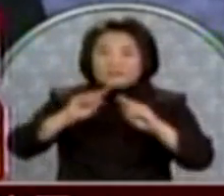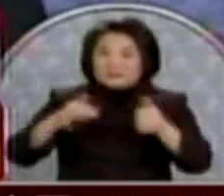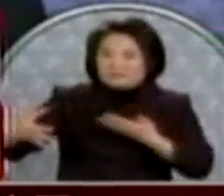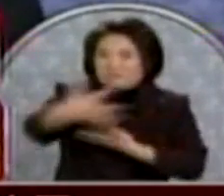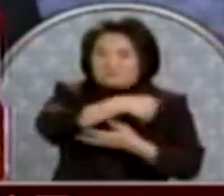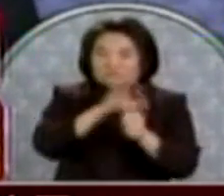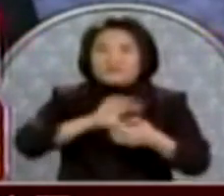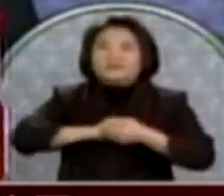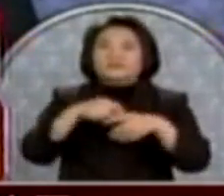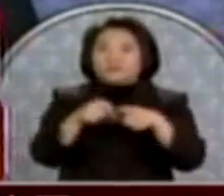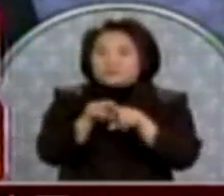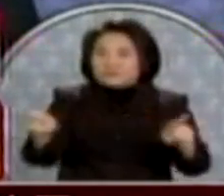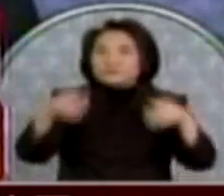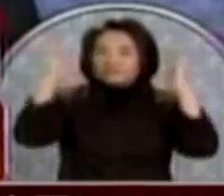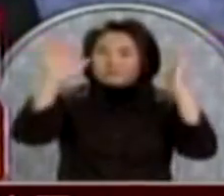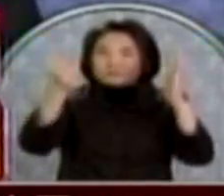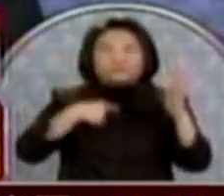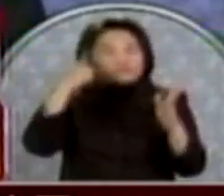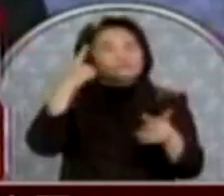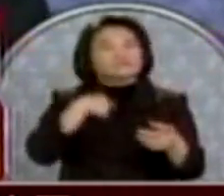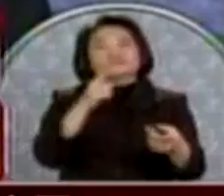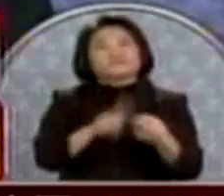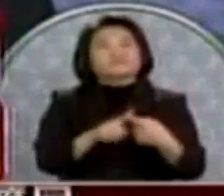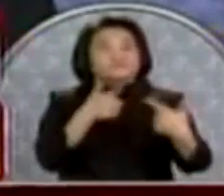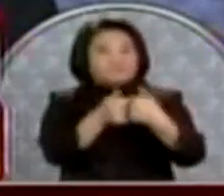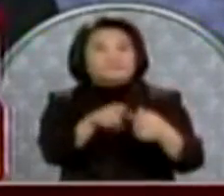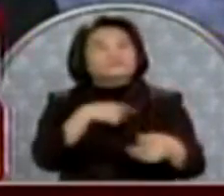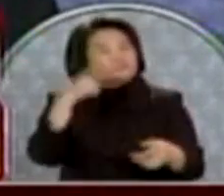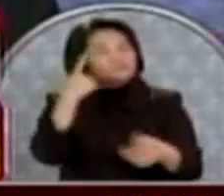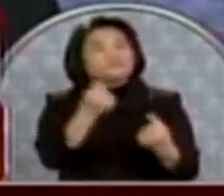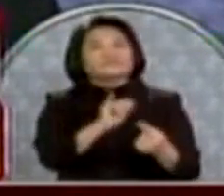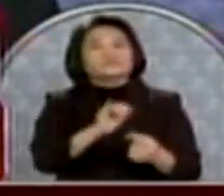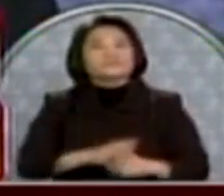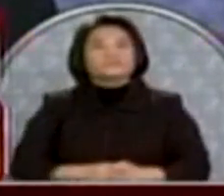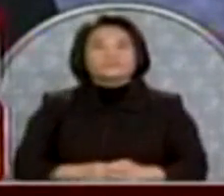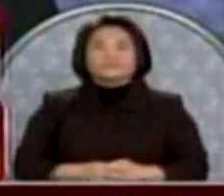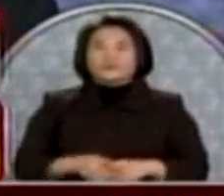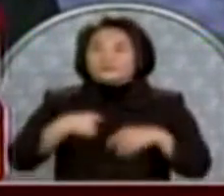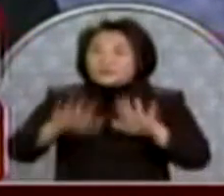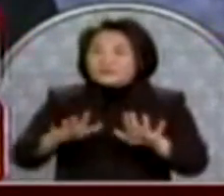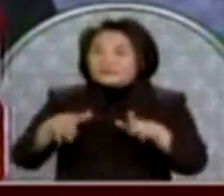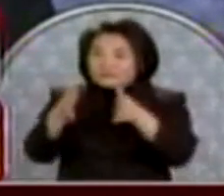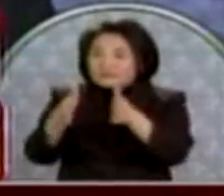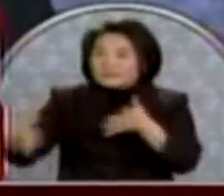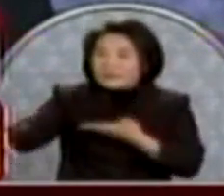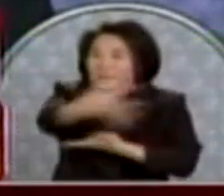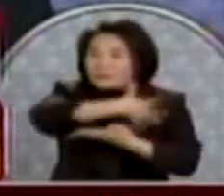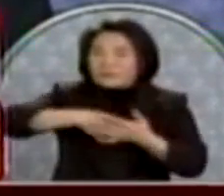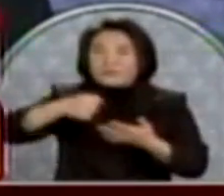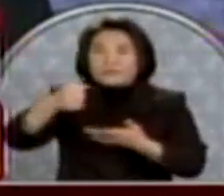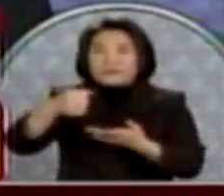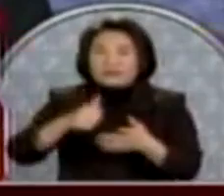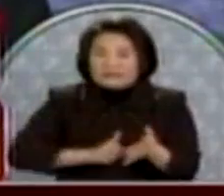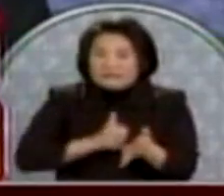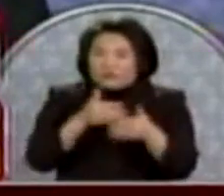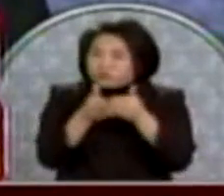必须要重视公平和正义的原则，我完全同意。但是现在我们的征收是不是有